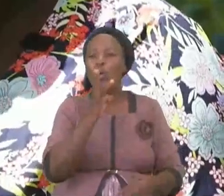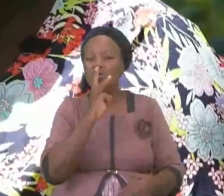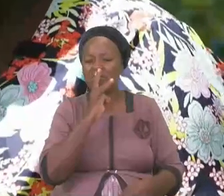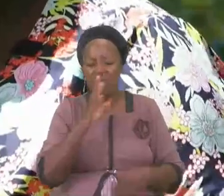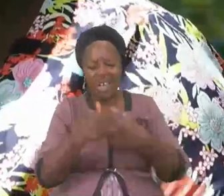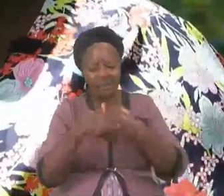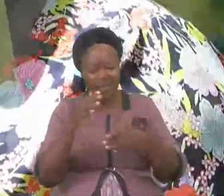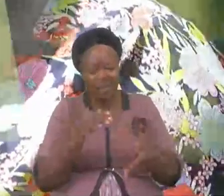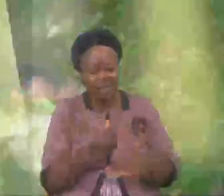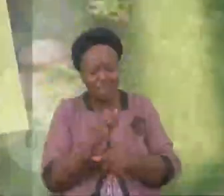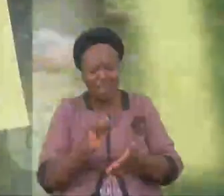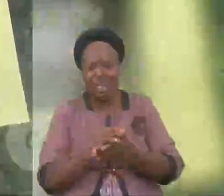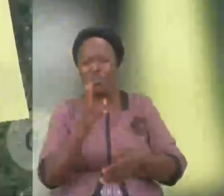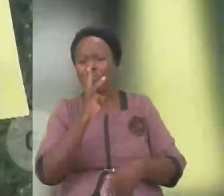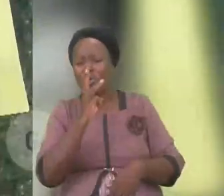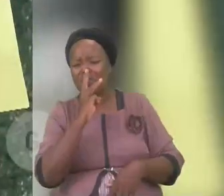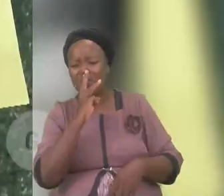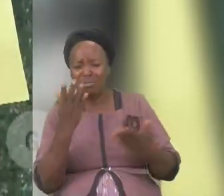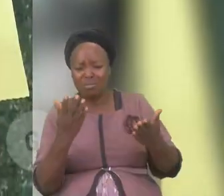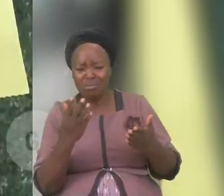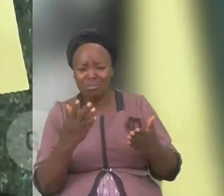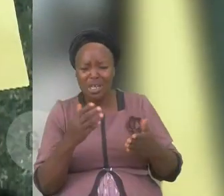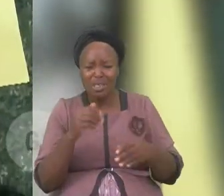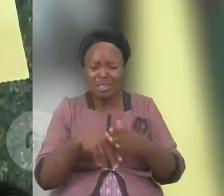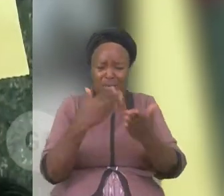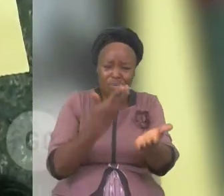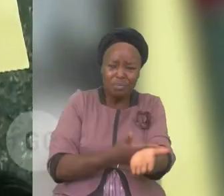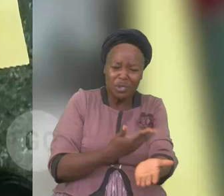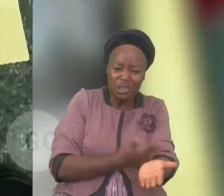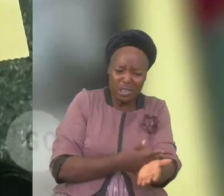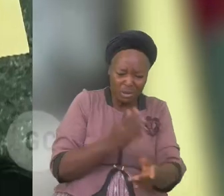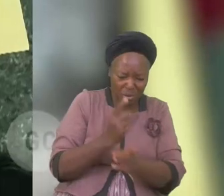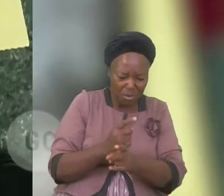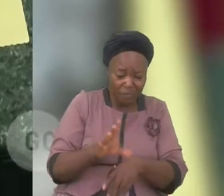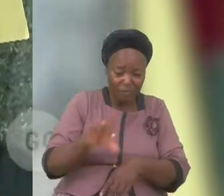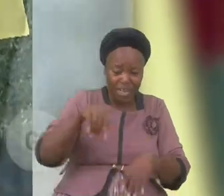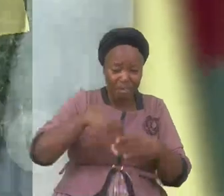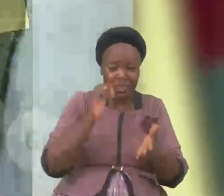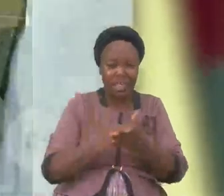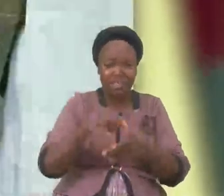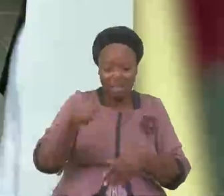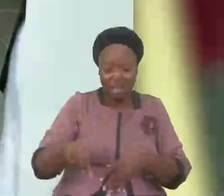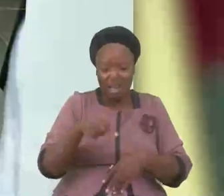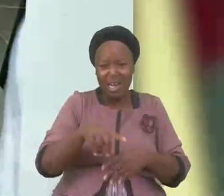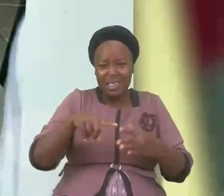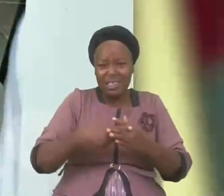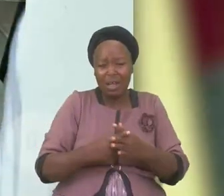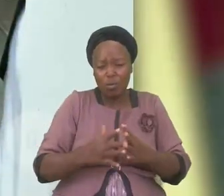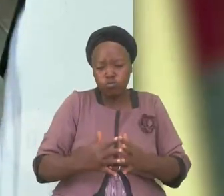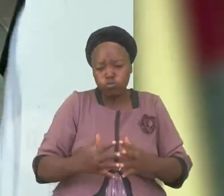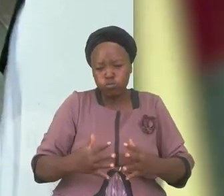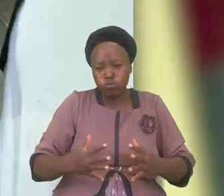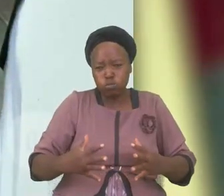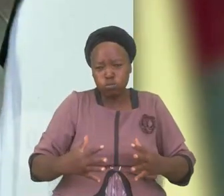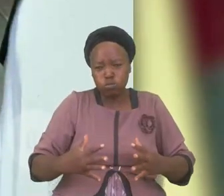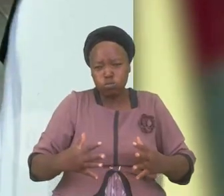le lendemain matin, le 17 octobre, mes pieds ont commencé à gonfler. 19, ça a